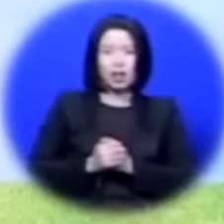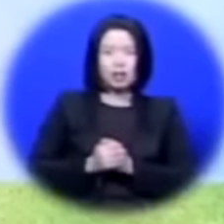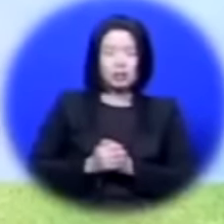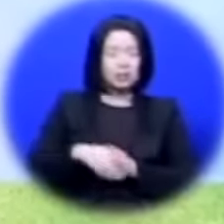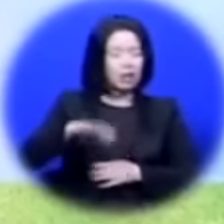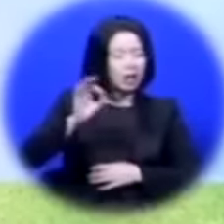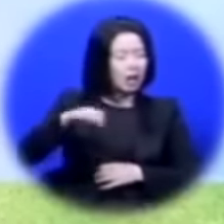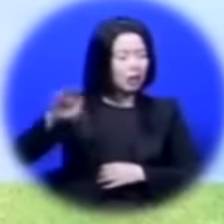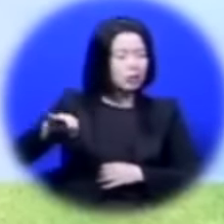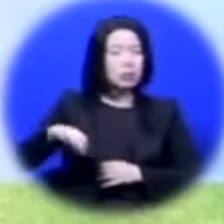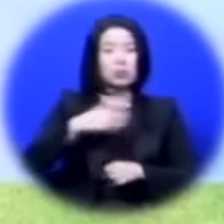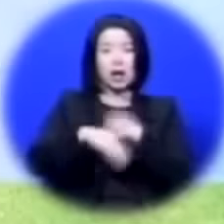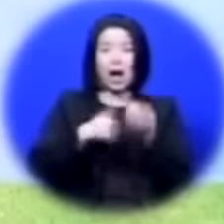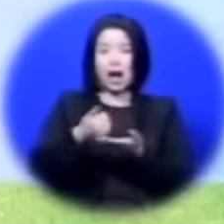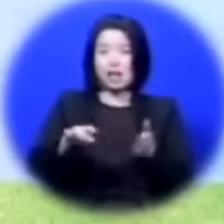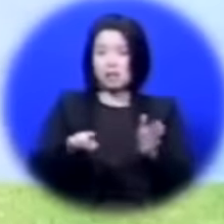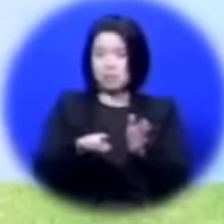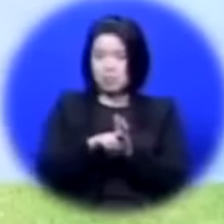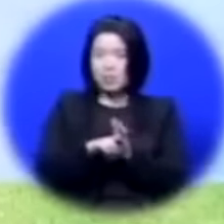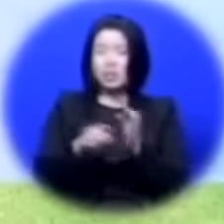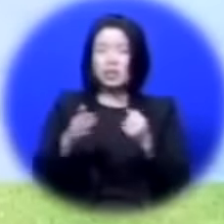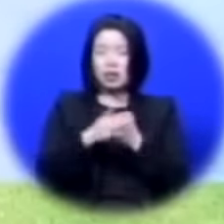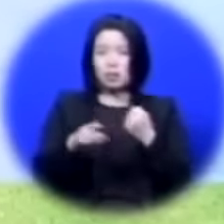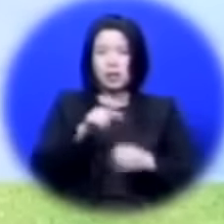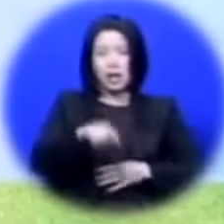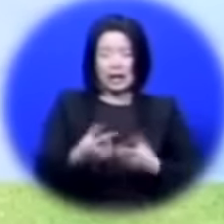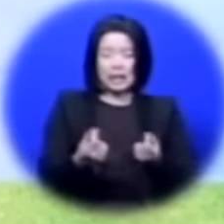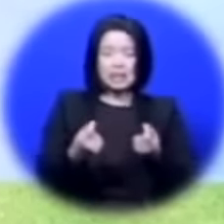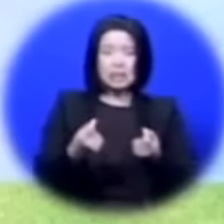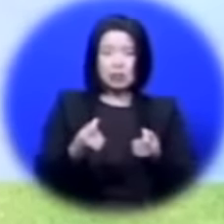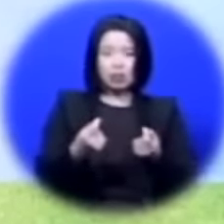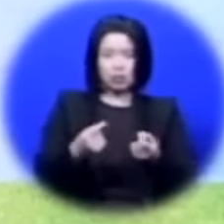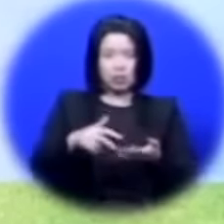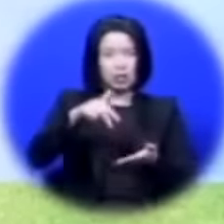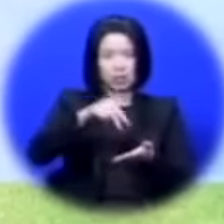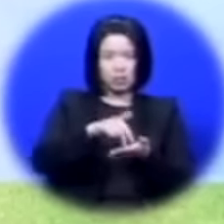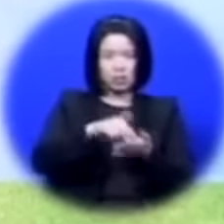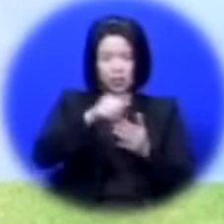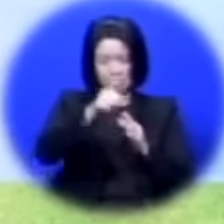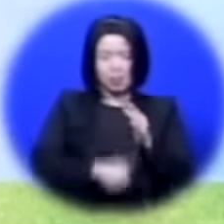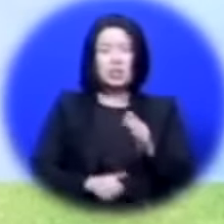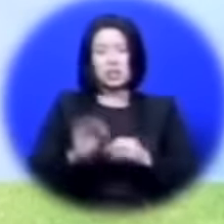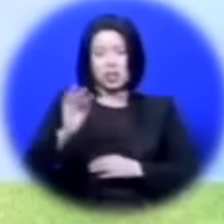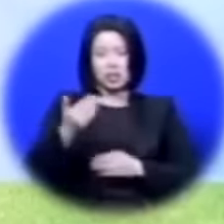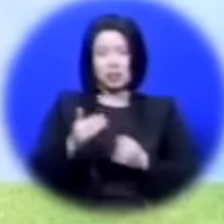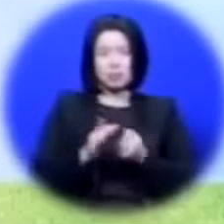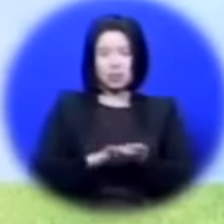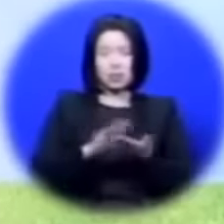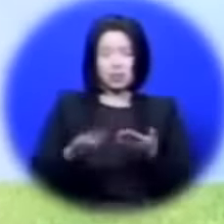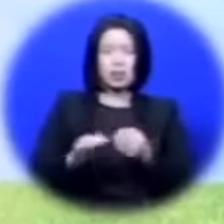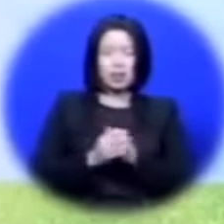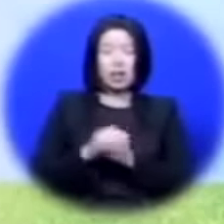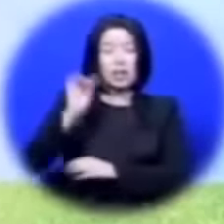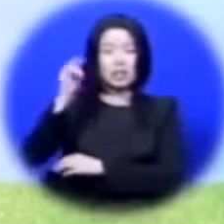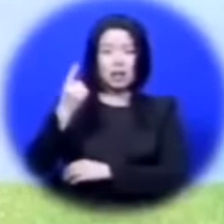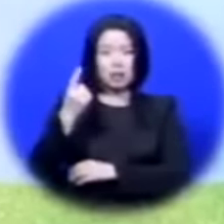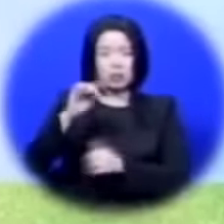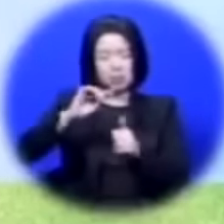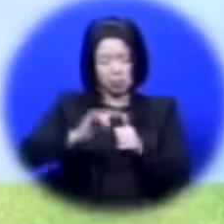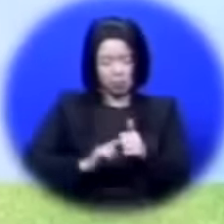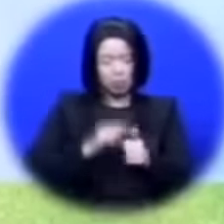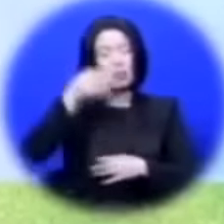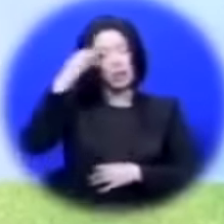하나님을 믿으니까 결국 이런 처지에 빠지는 거지요 다윗은 비로서